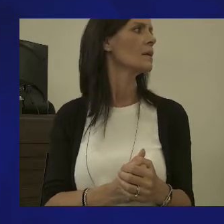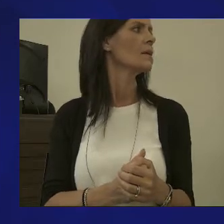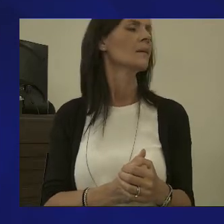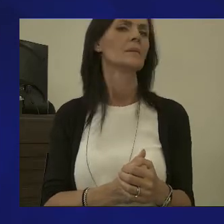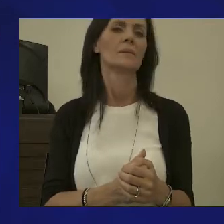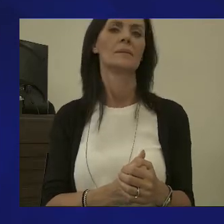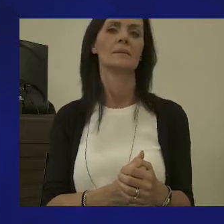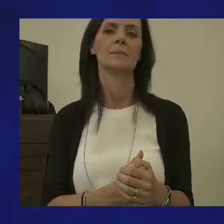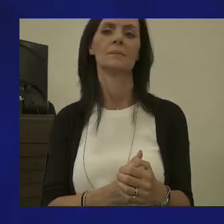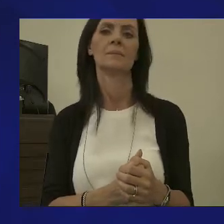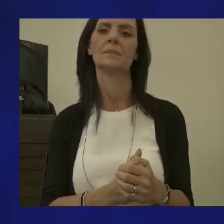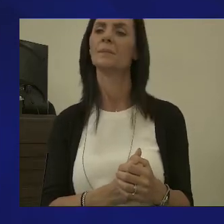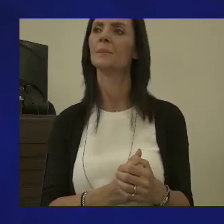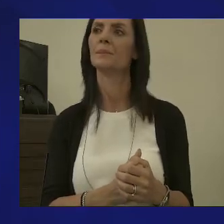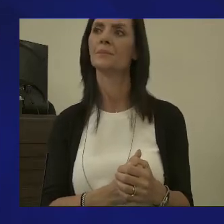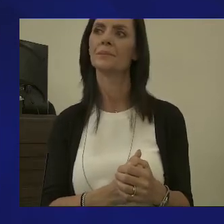אני רוצה לשאול.